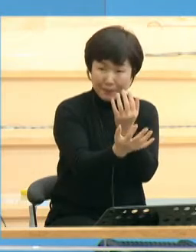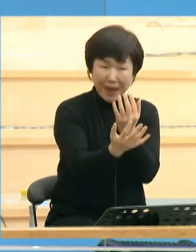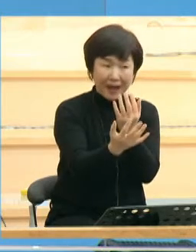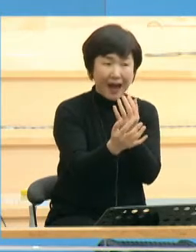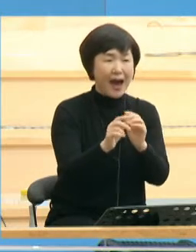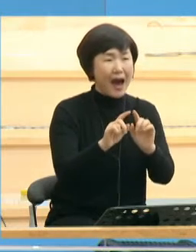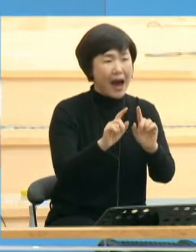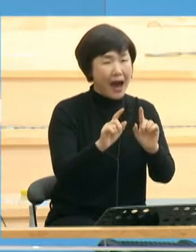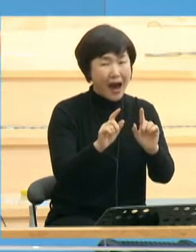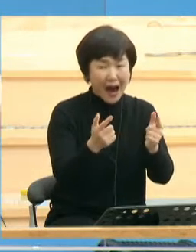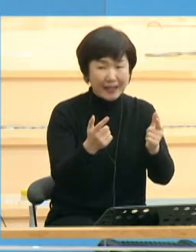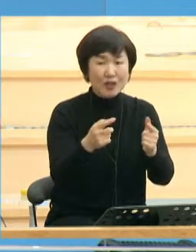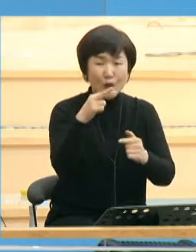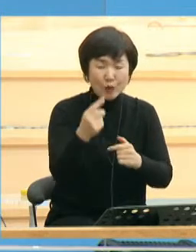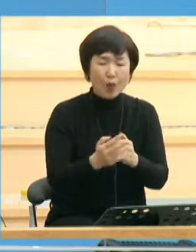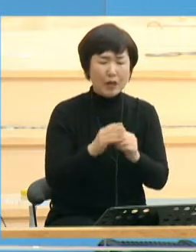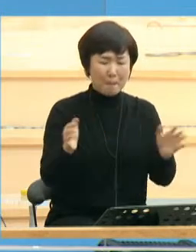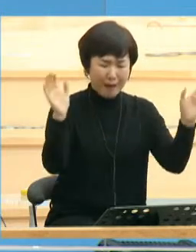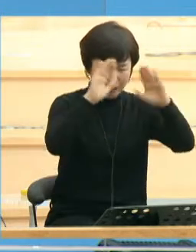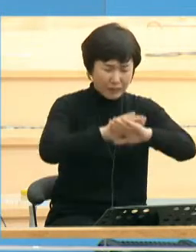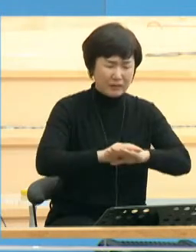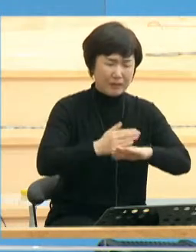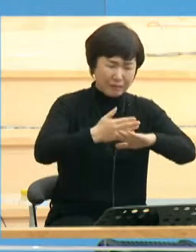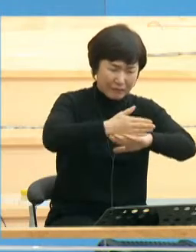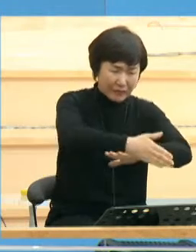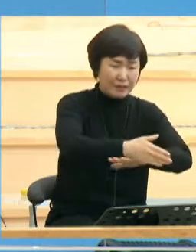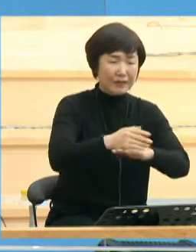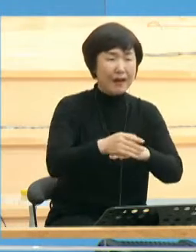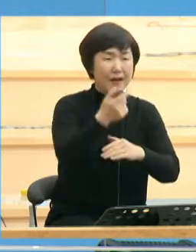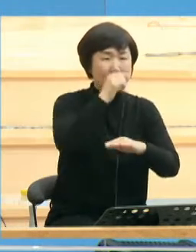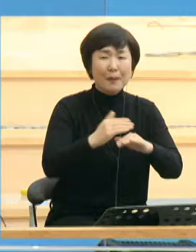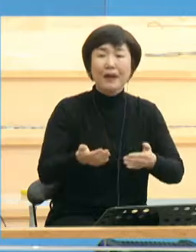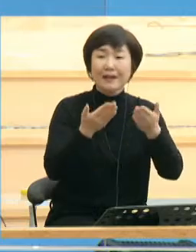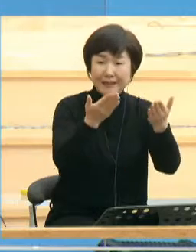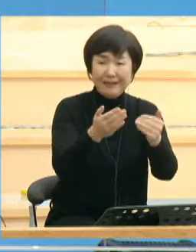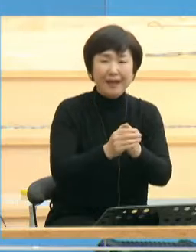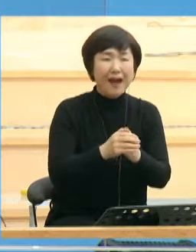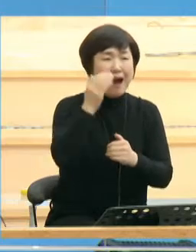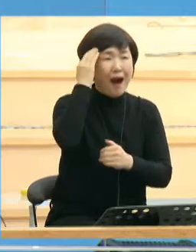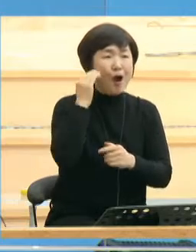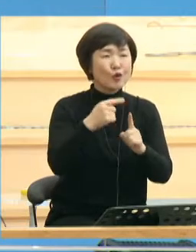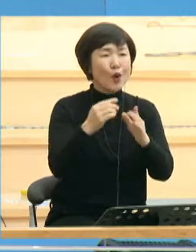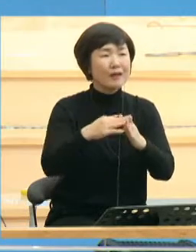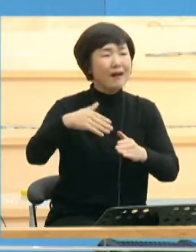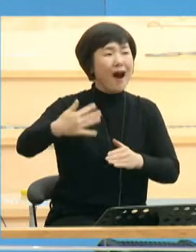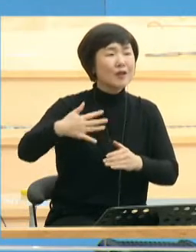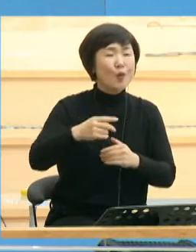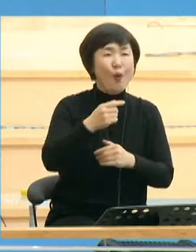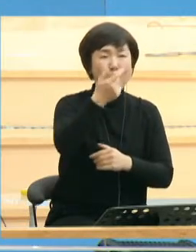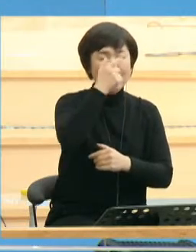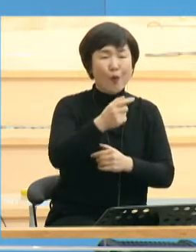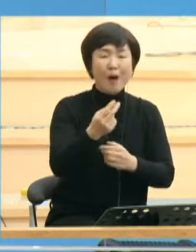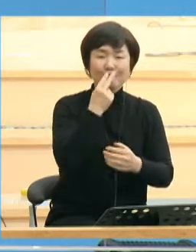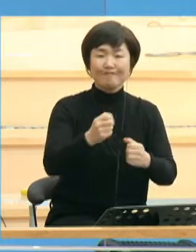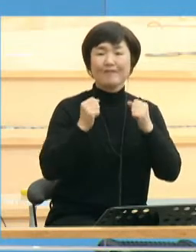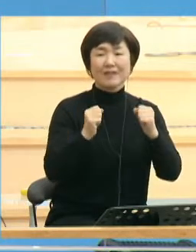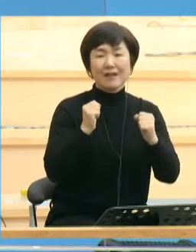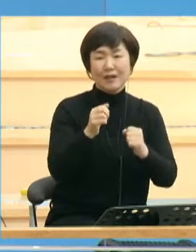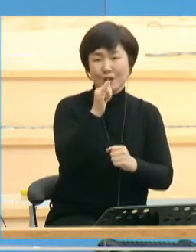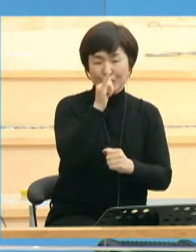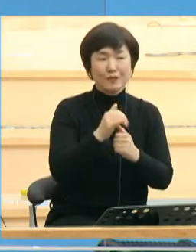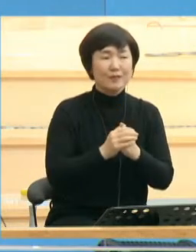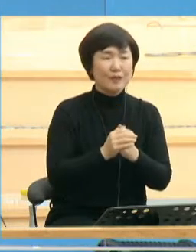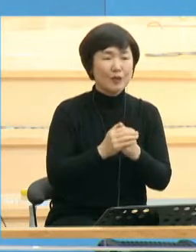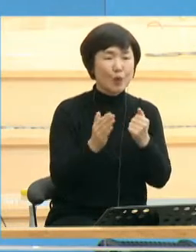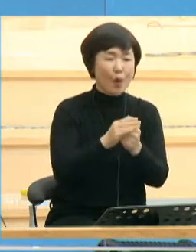금요성령집회 로 이렇게 저녁 느 신 시간에 예배를 드립니다 말을 한국엔 아직 그 기도가 살아 있는 줄 믿습니다 또 하나의 열정적인